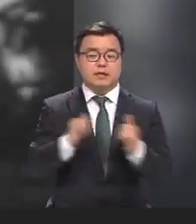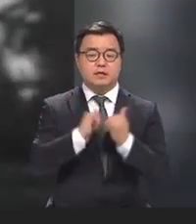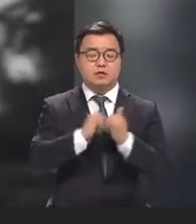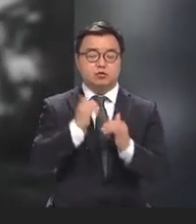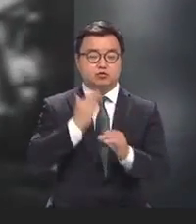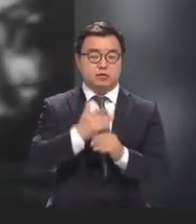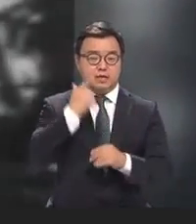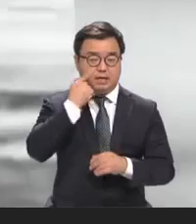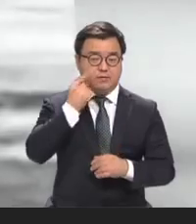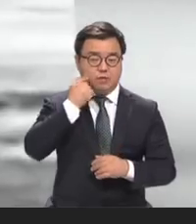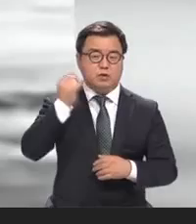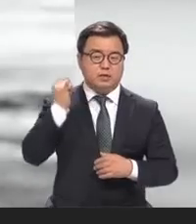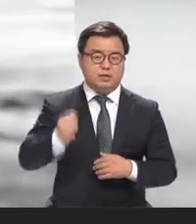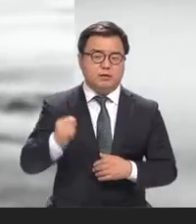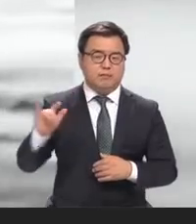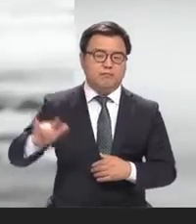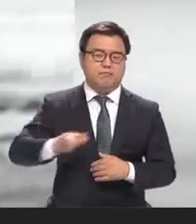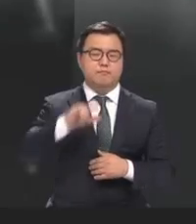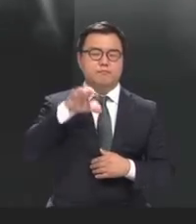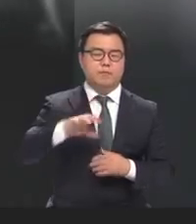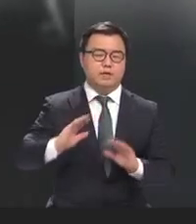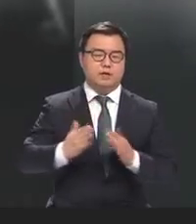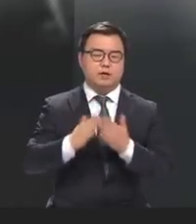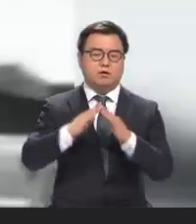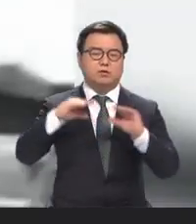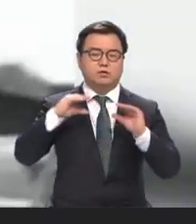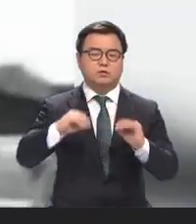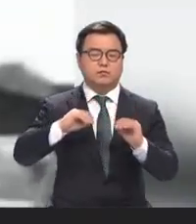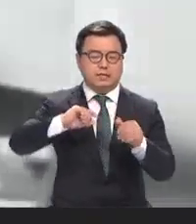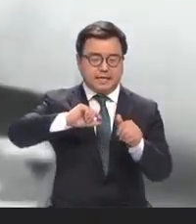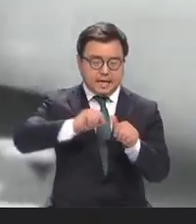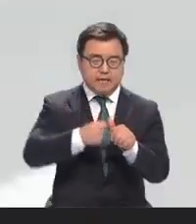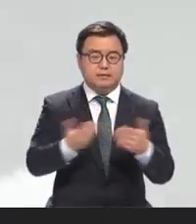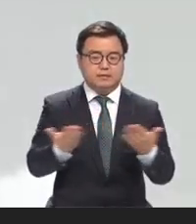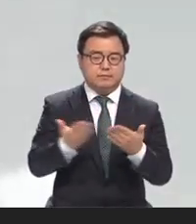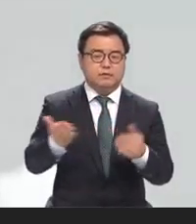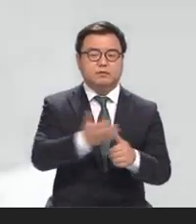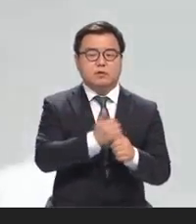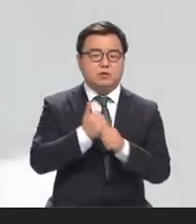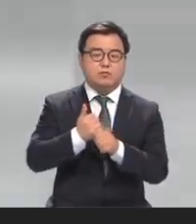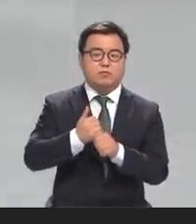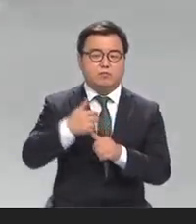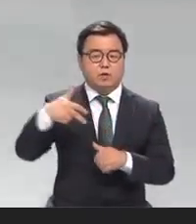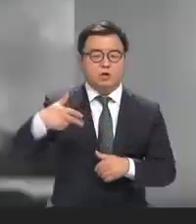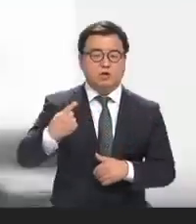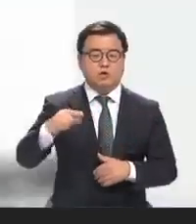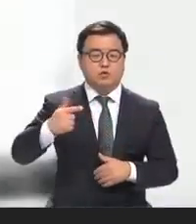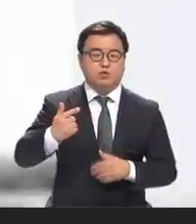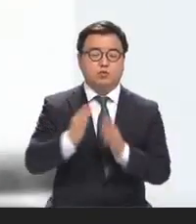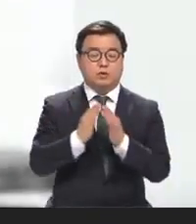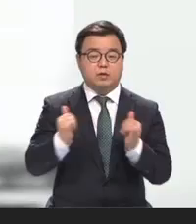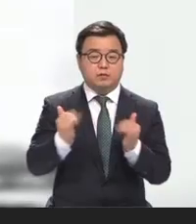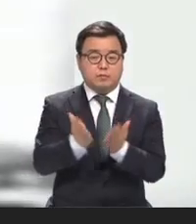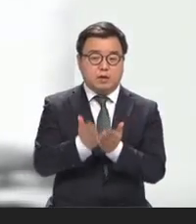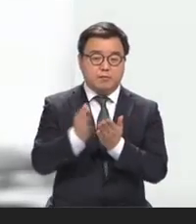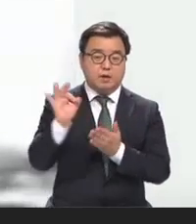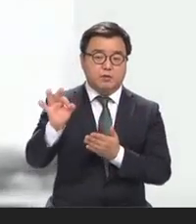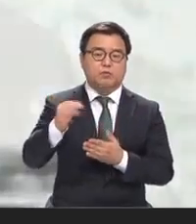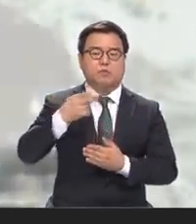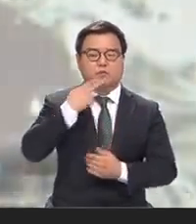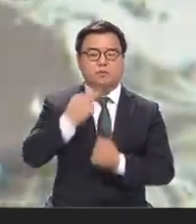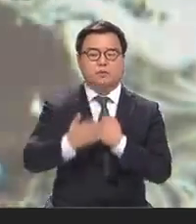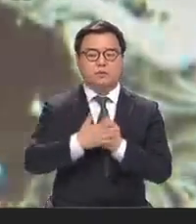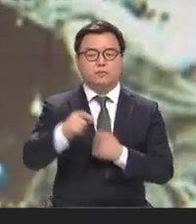패전하자 비행장 건설이 중단되었고 강제 징용된 조선인 노동자들은 뱃삭이 없어 고국으로 돌아가지 못한 채